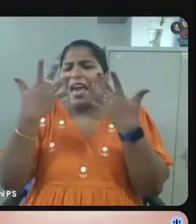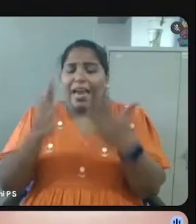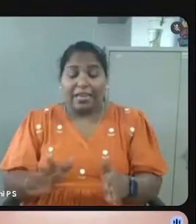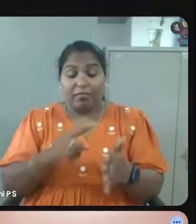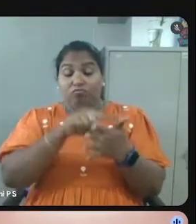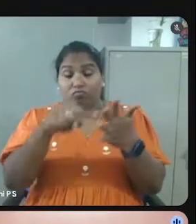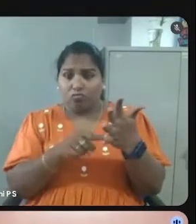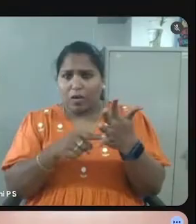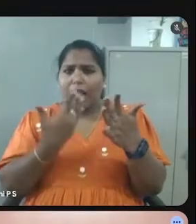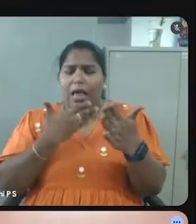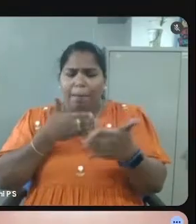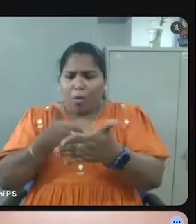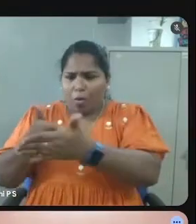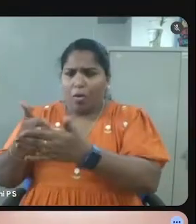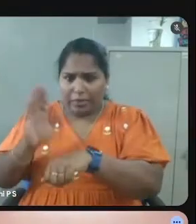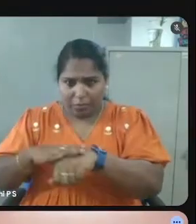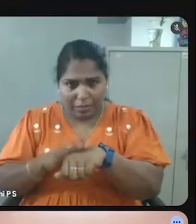പ്രശ്നം ഉണ്ടാന്ന് നോക്കും.